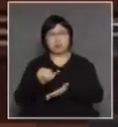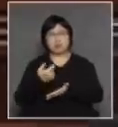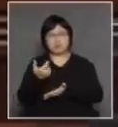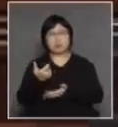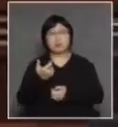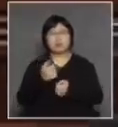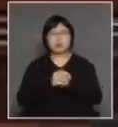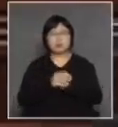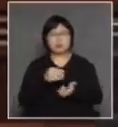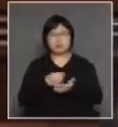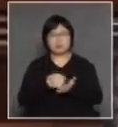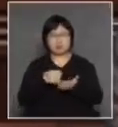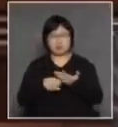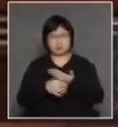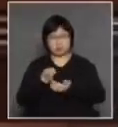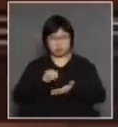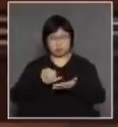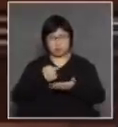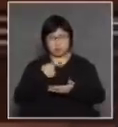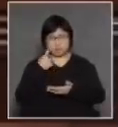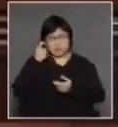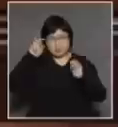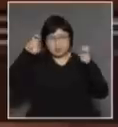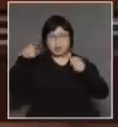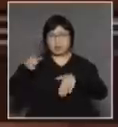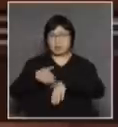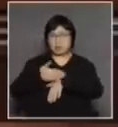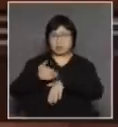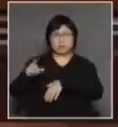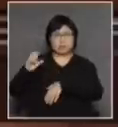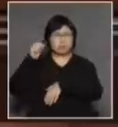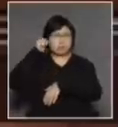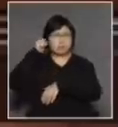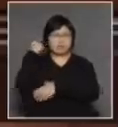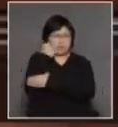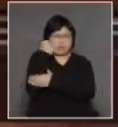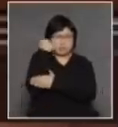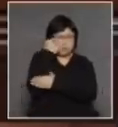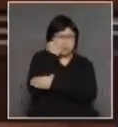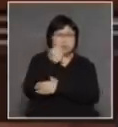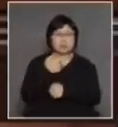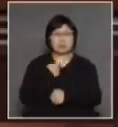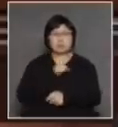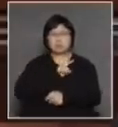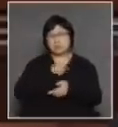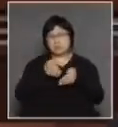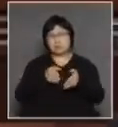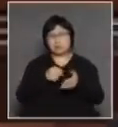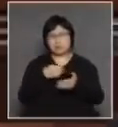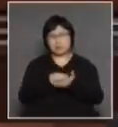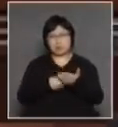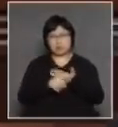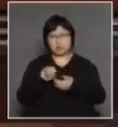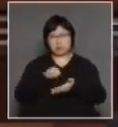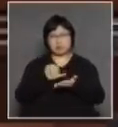主席，銷售税很敏感的課題，剛才閒姐已經是大力反對。主席，我自己對銷售税是持